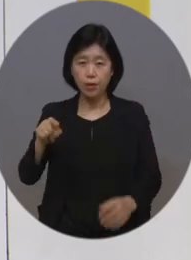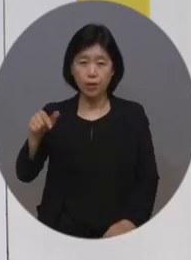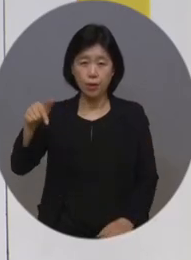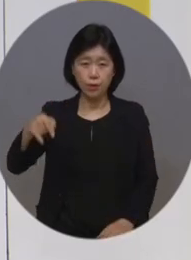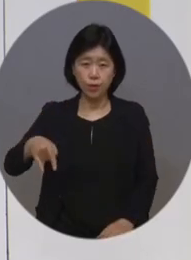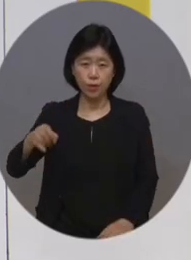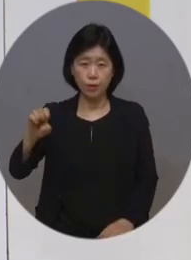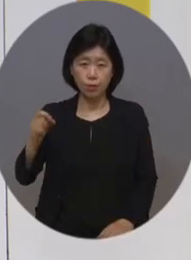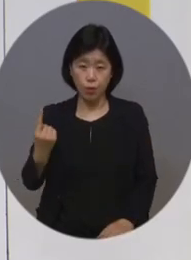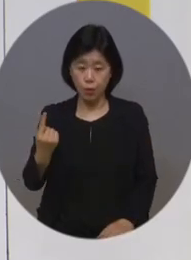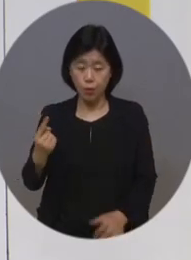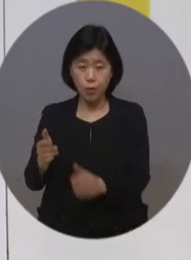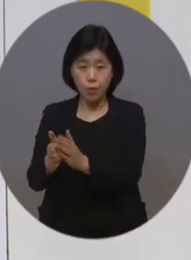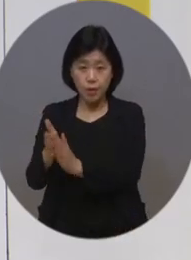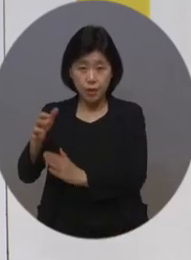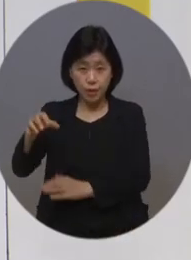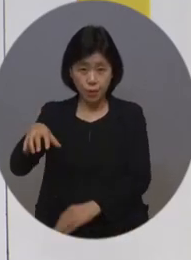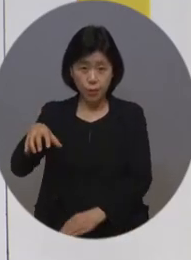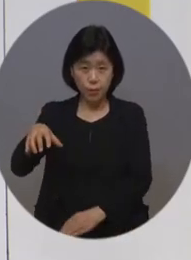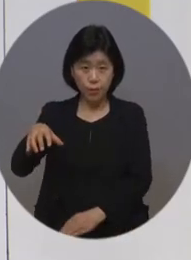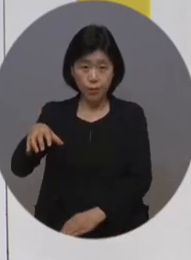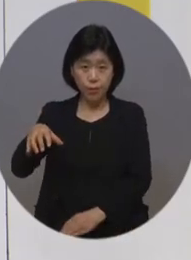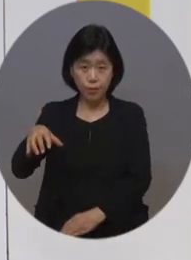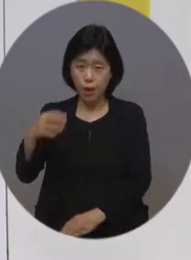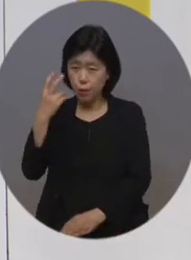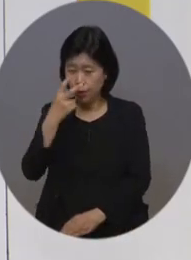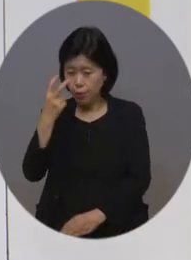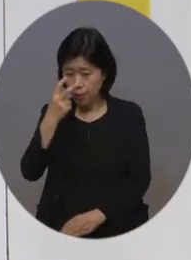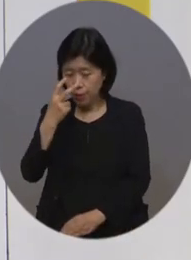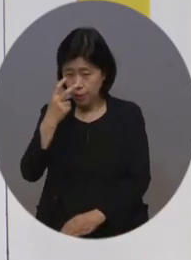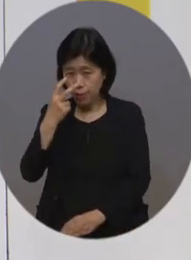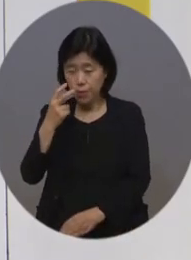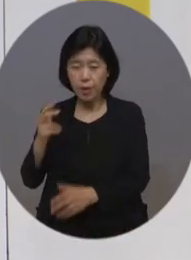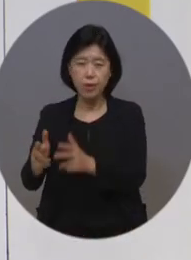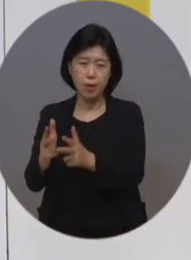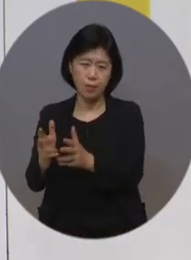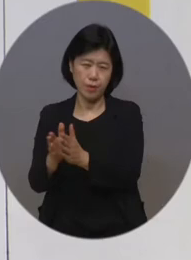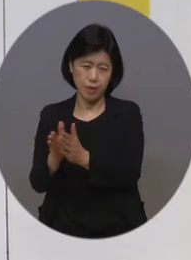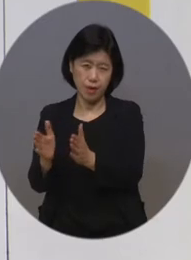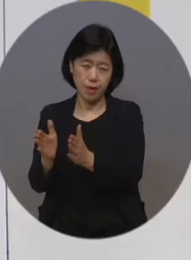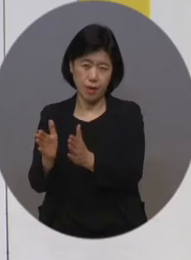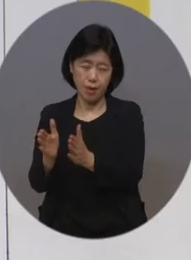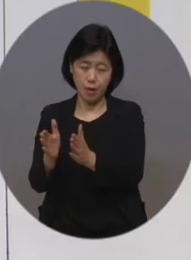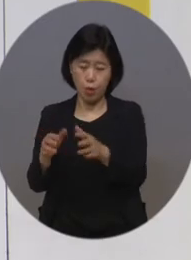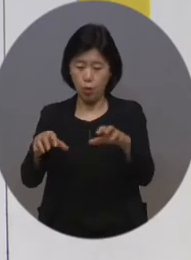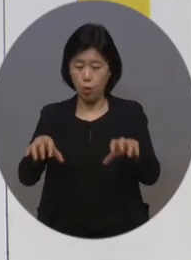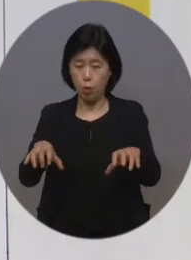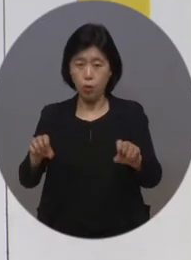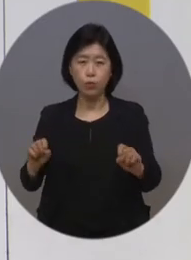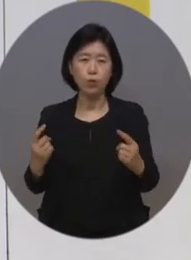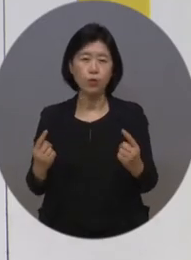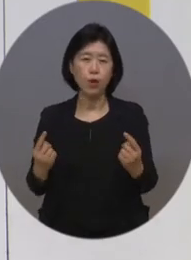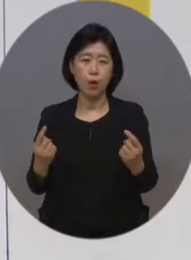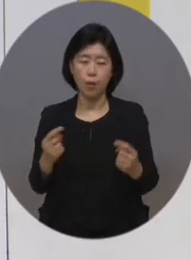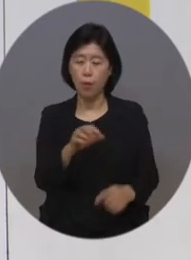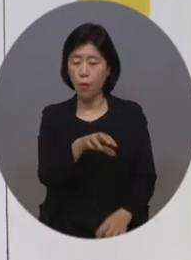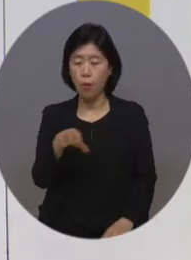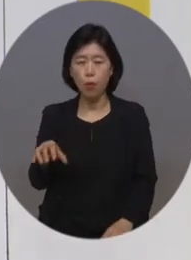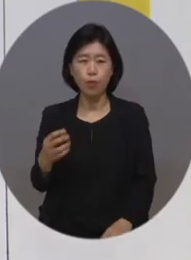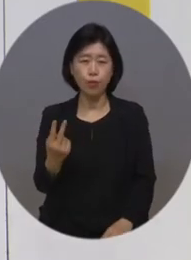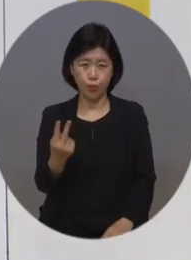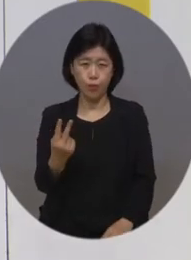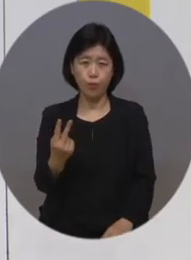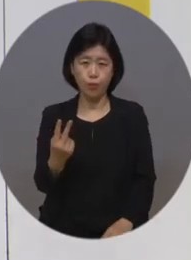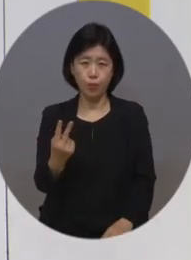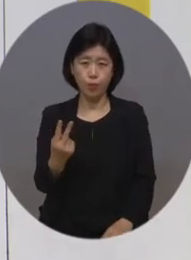통합 똘 범 시범사업을 누기 시기나 하고 있는 돈은 4 없습니다 아 제주도가 작은 도 지만 복지